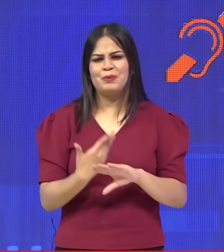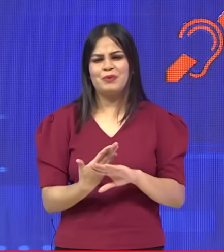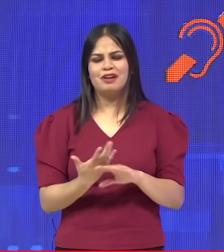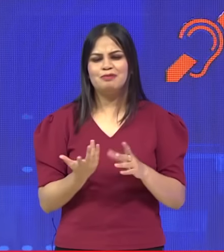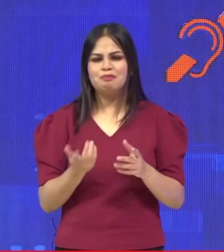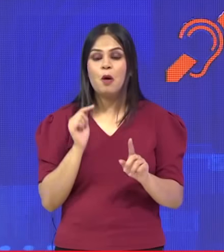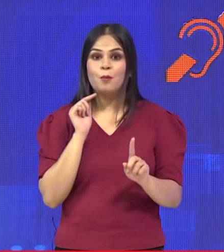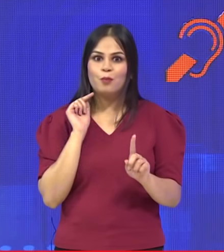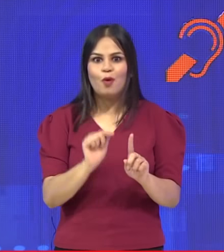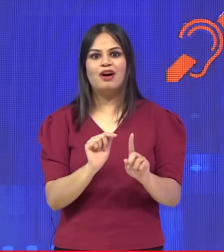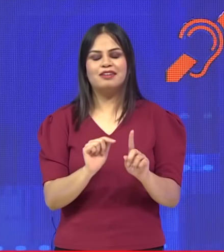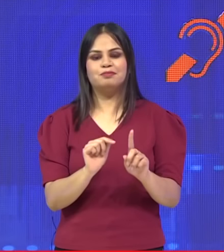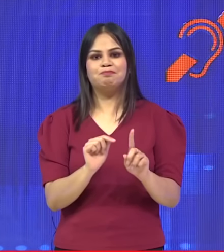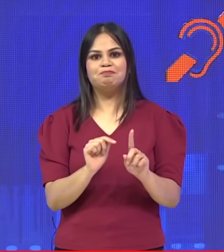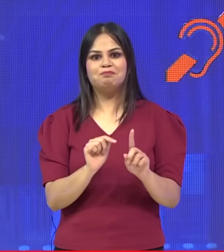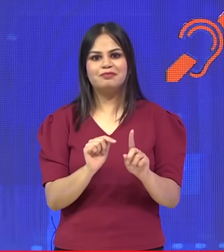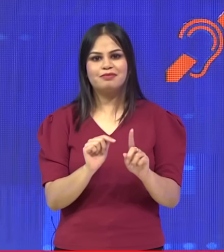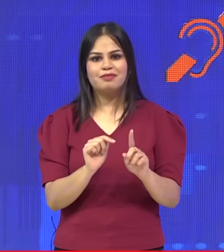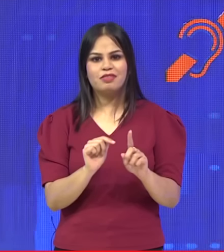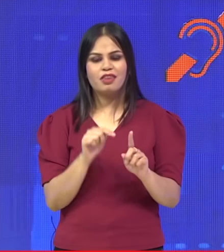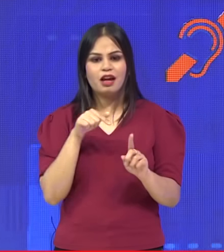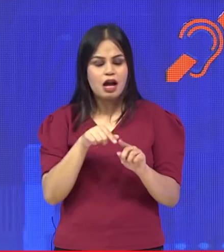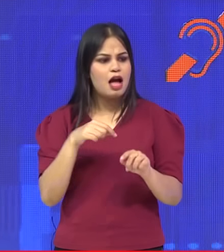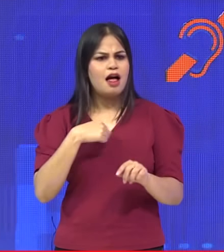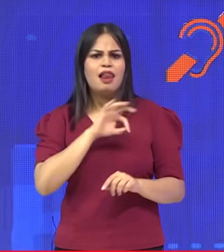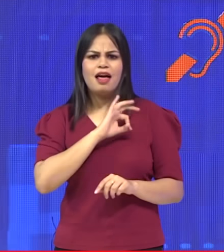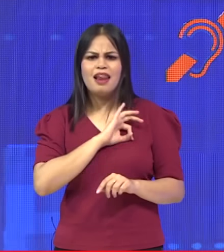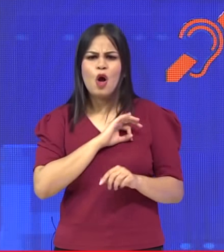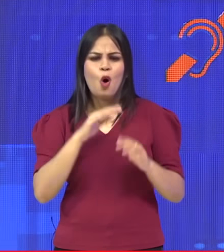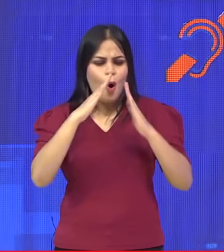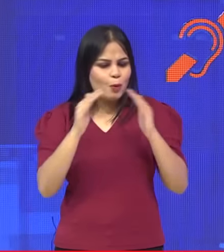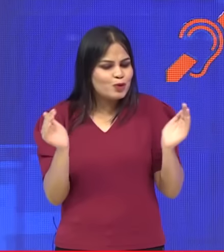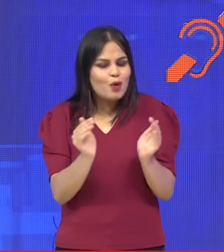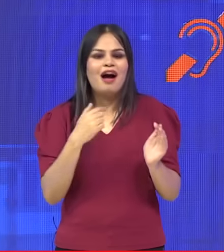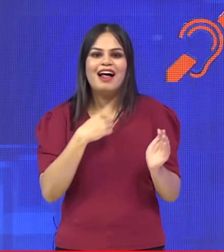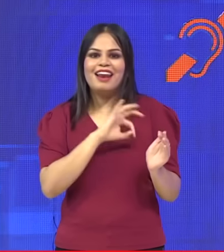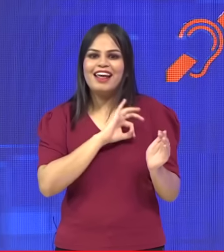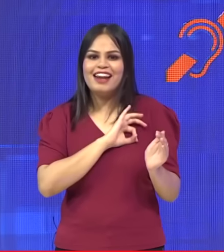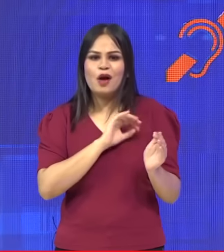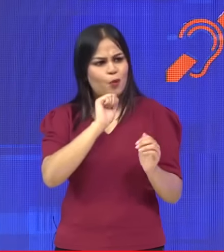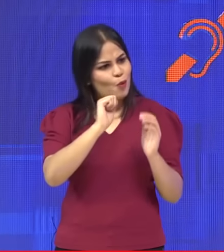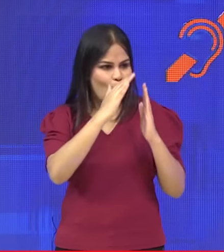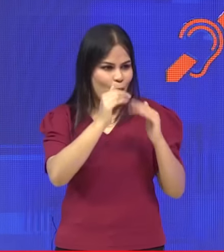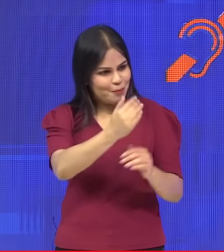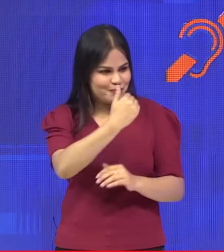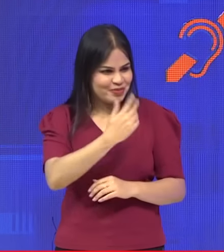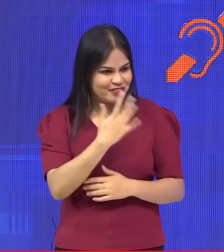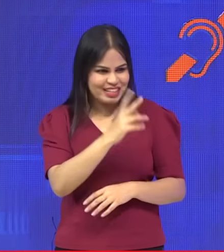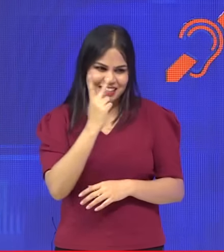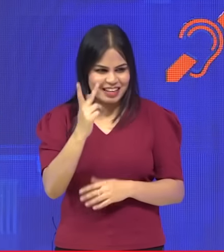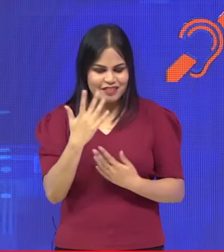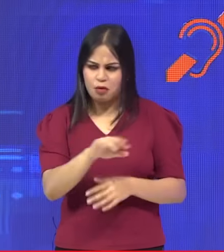तो वो मुझे अच्छा लगता है छोटा सा घर आपने घर देखा है